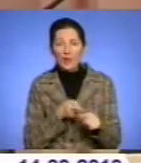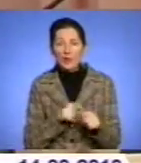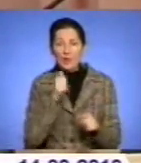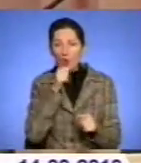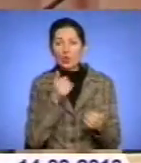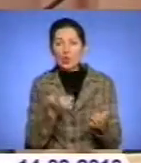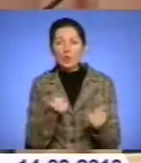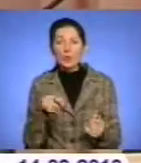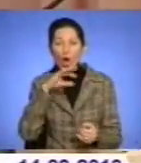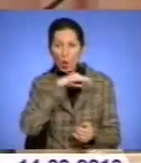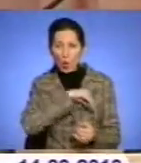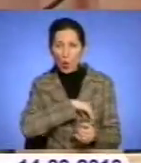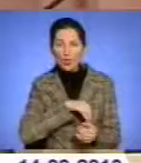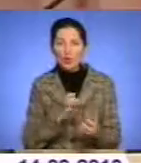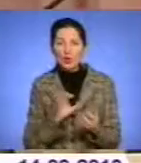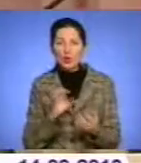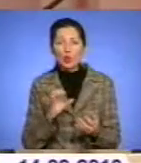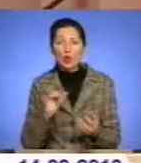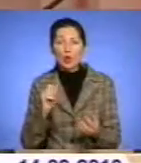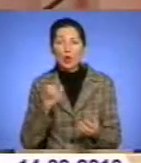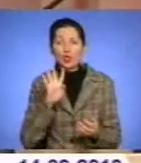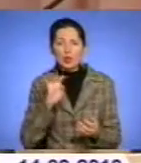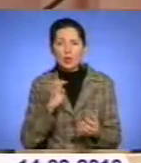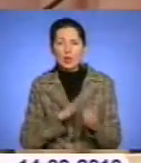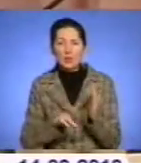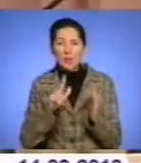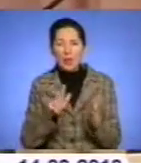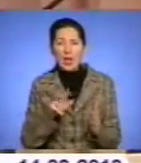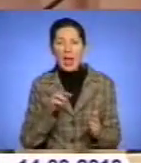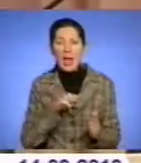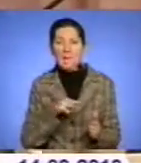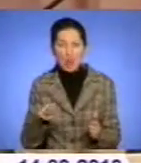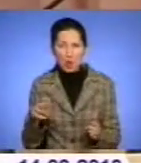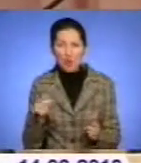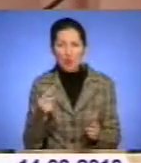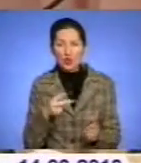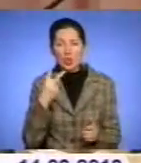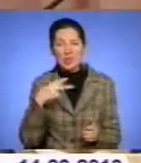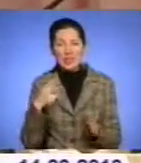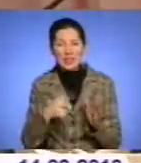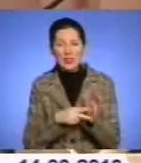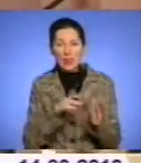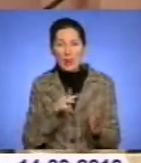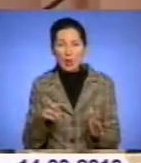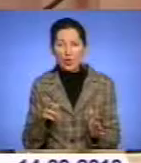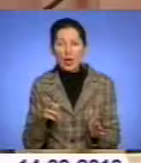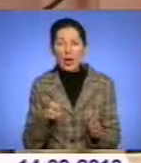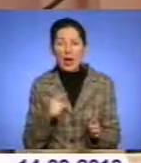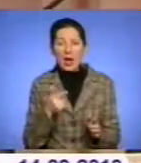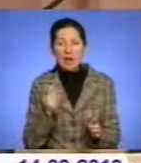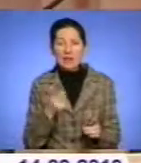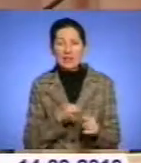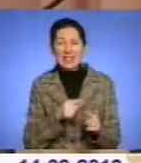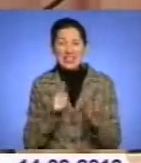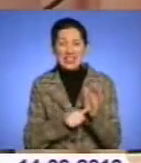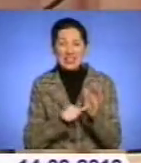отримано доходів на суму 475,6 мільйона гривень, що на 28 мільйонів гривень, а це 6,2% більше